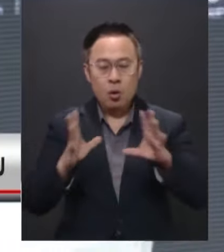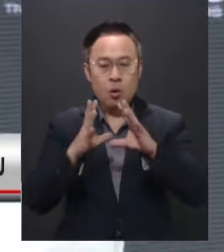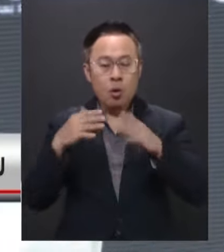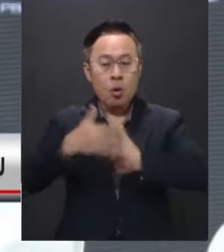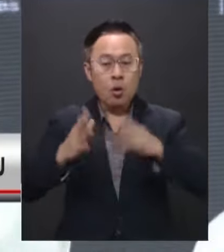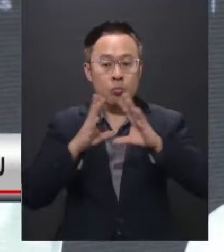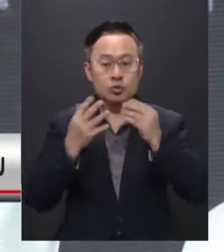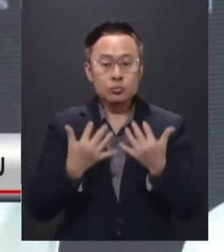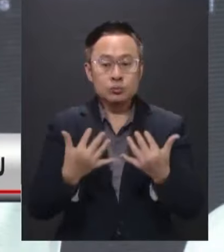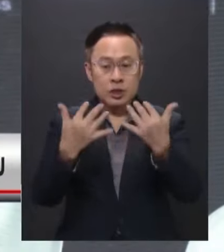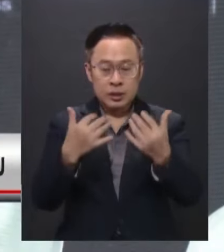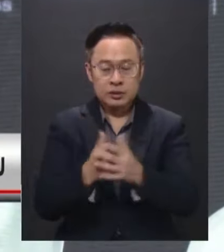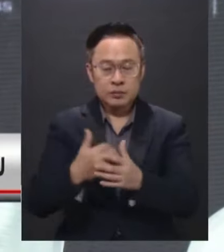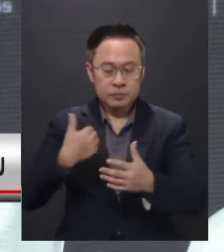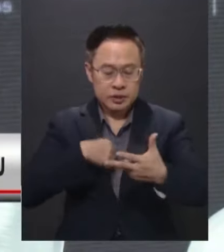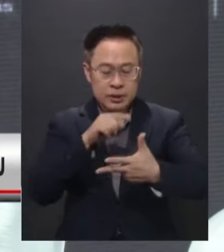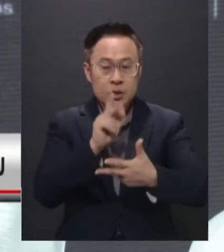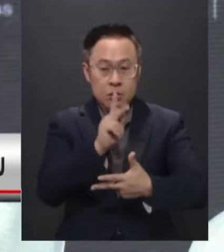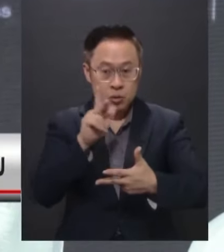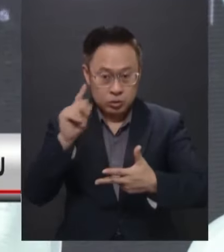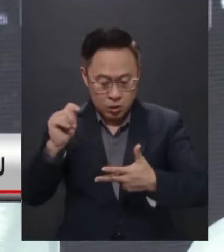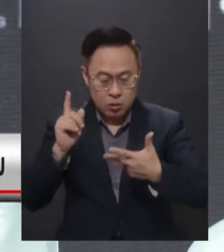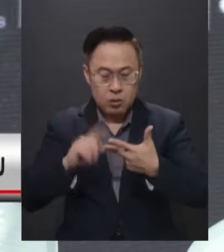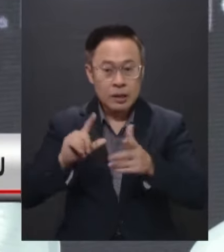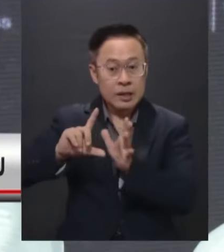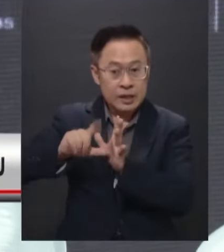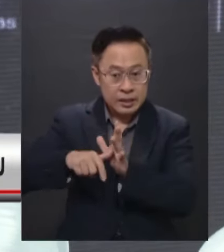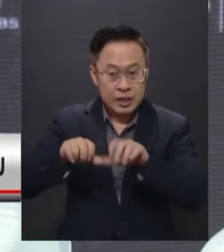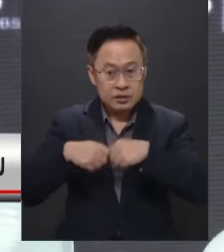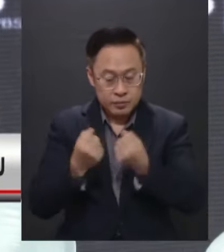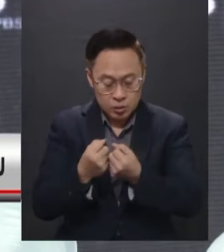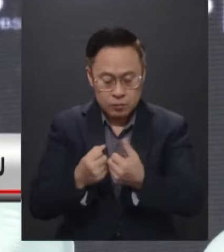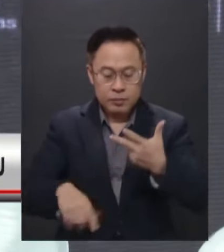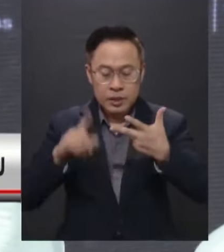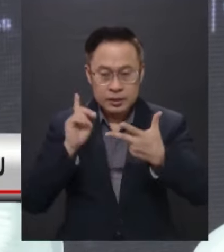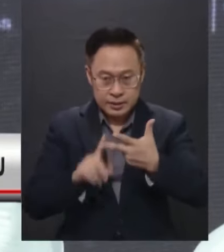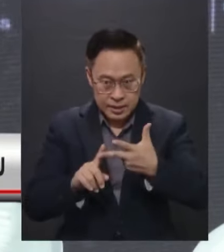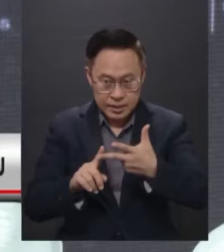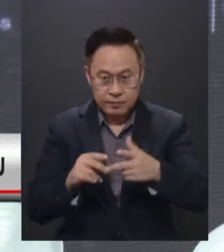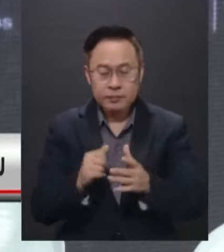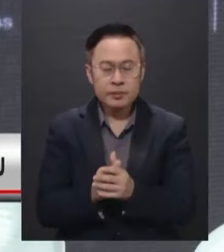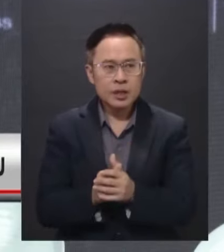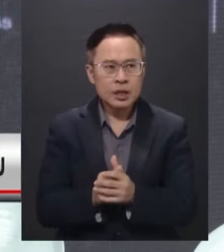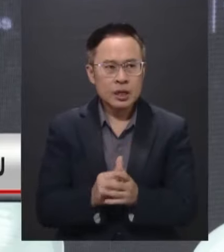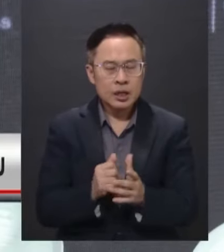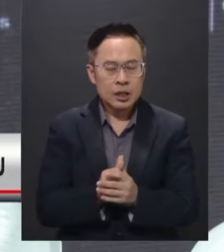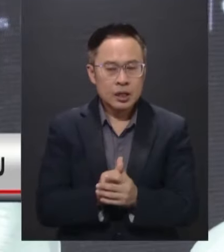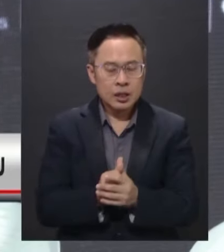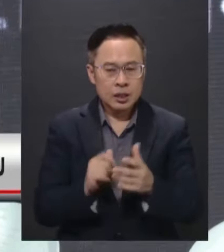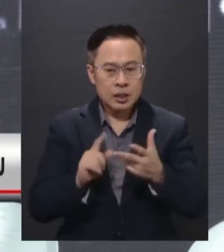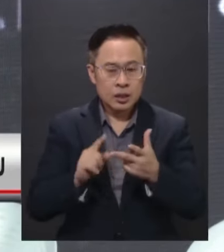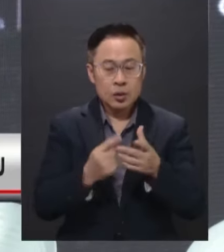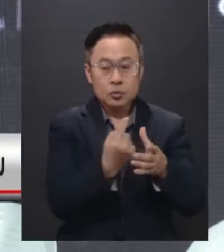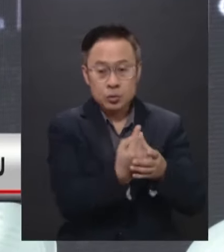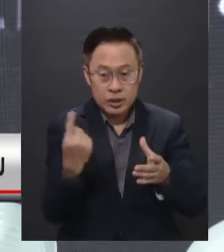มกันอย่างที่บอกไปเมื่อสักครู่แต่ว่าณปัจจุบันเนี่ยกำลังทำเรื่องขออนุญาตกับการกีฬาแห่งประเทศไท